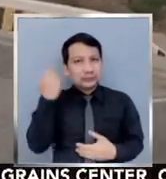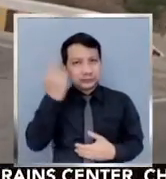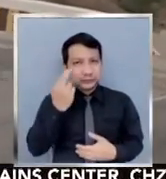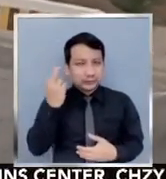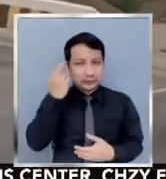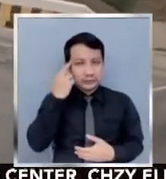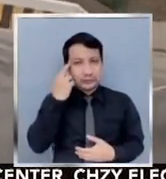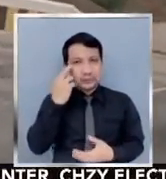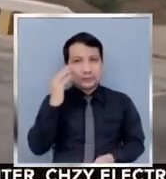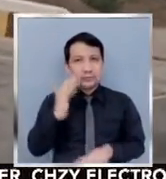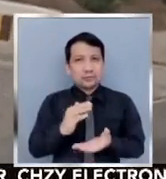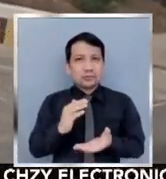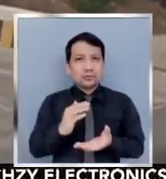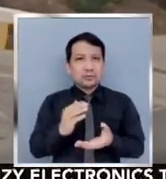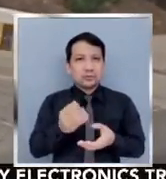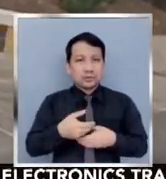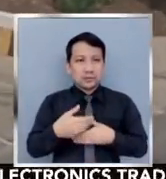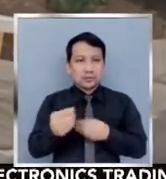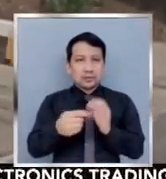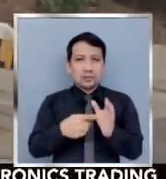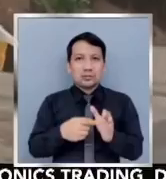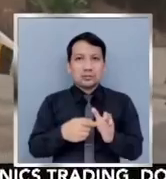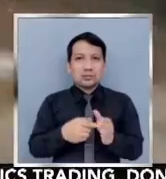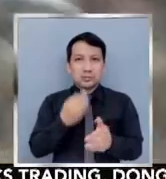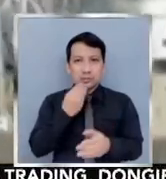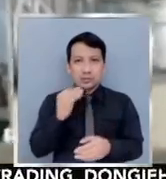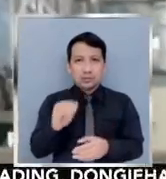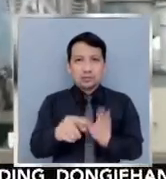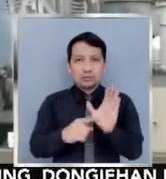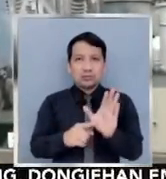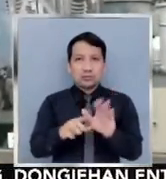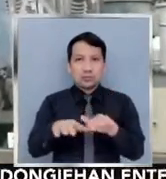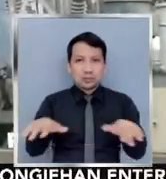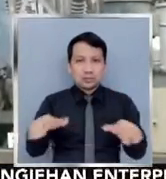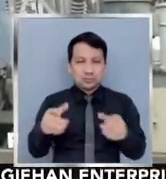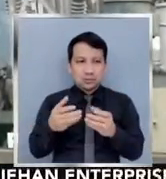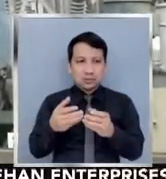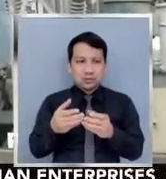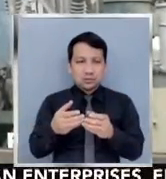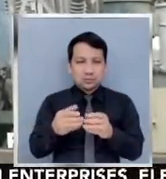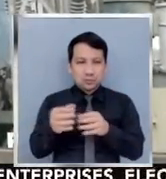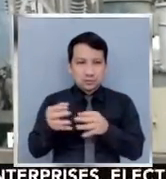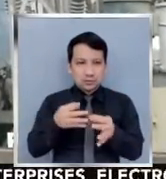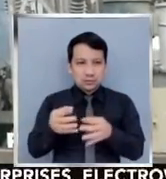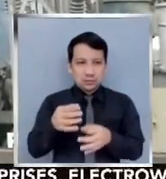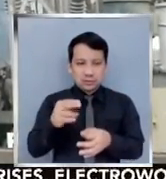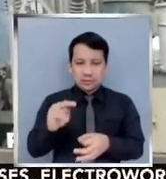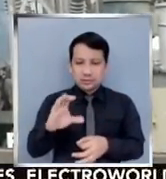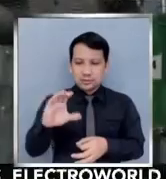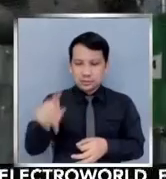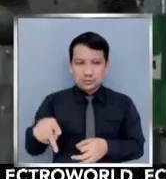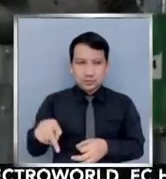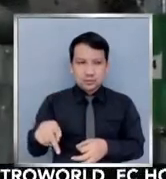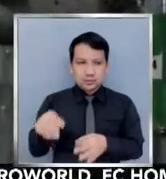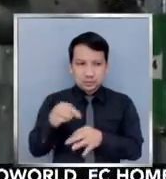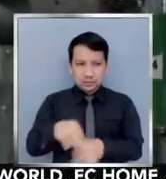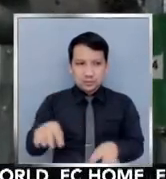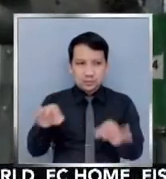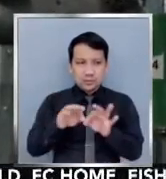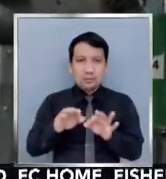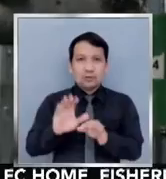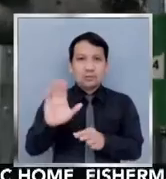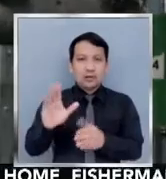sa pagpapalabas ng show cause order sa mga partido. Punto naman ng NGCP, kailangan na rin talaga ng dagdag